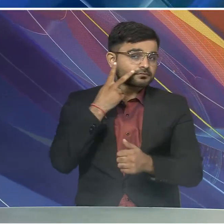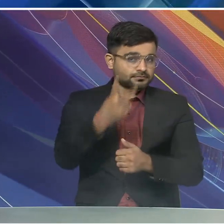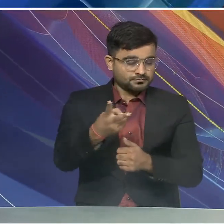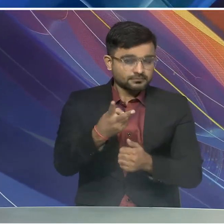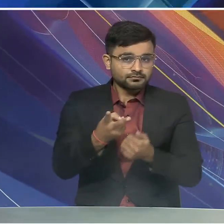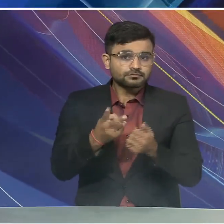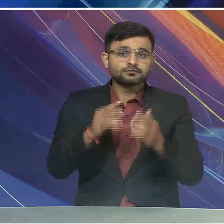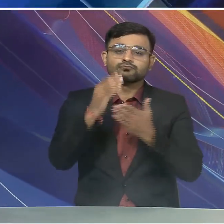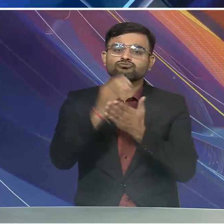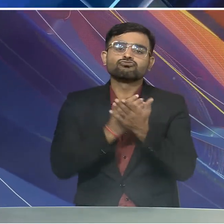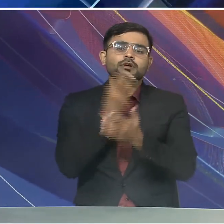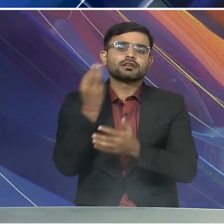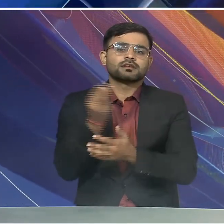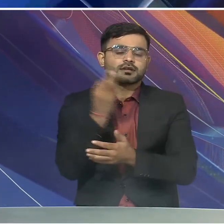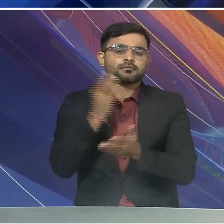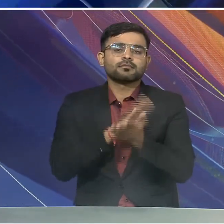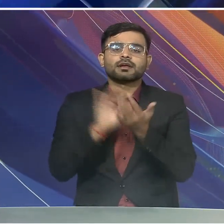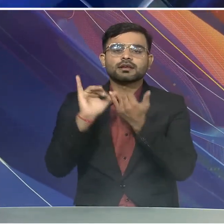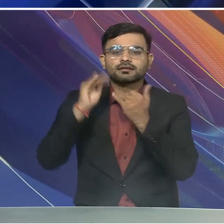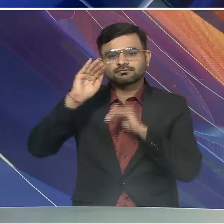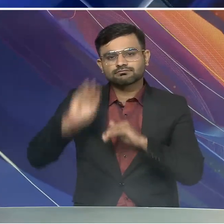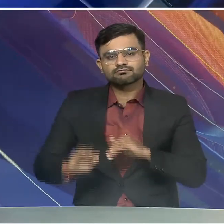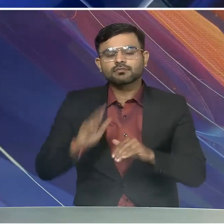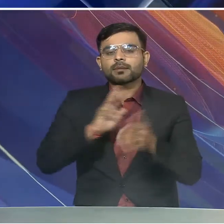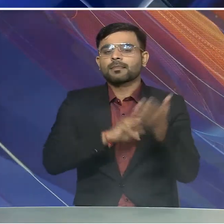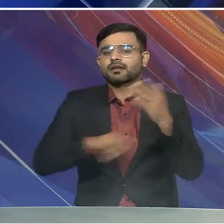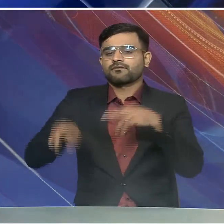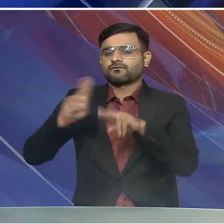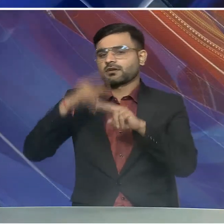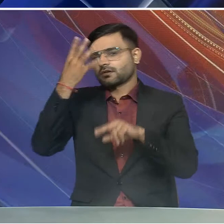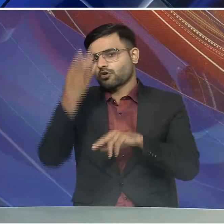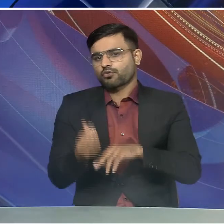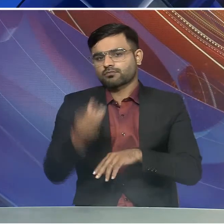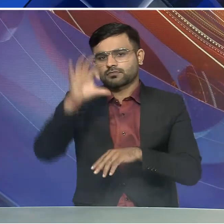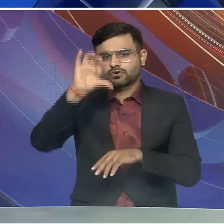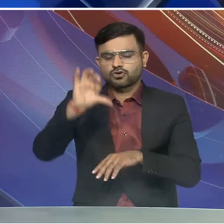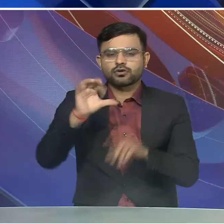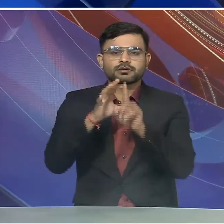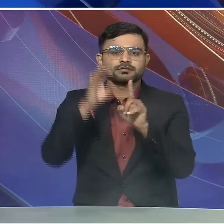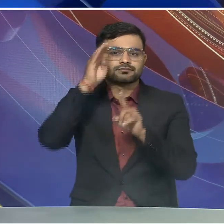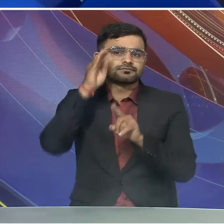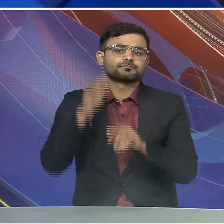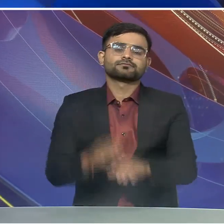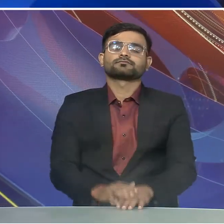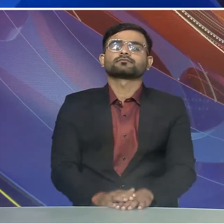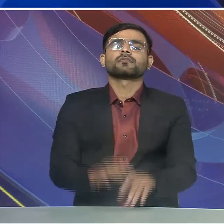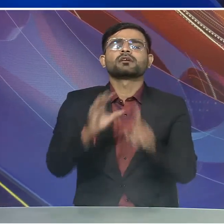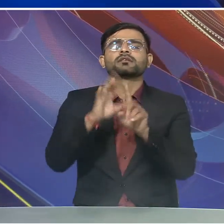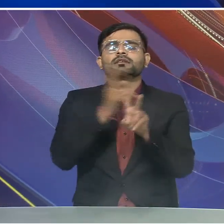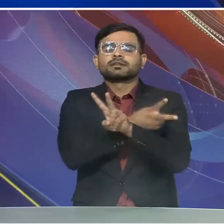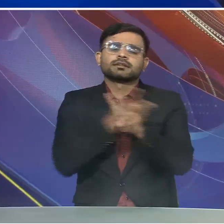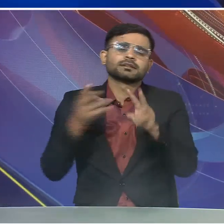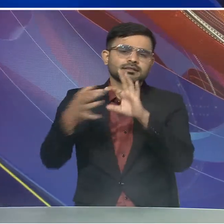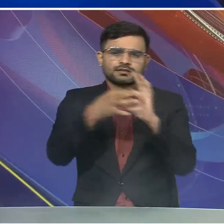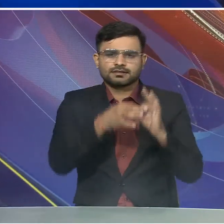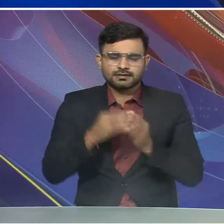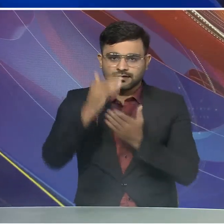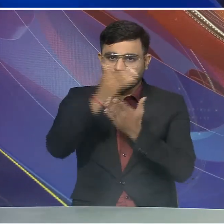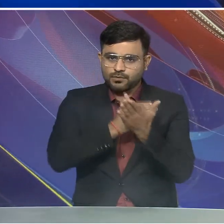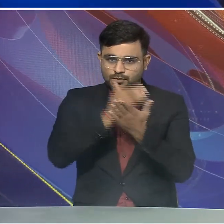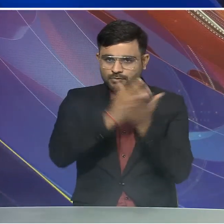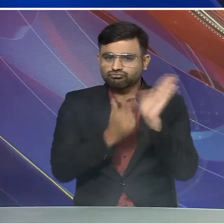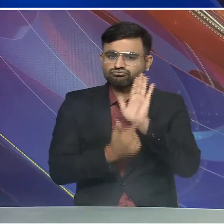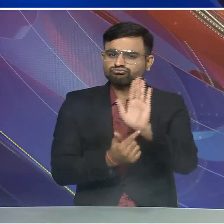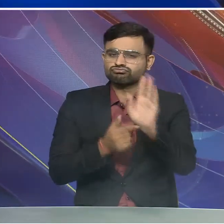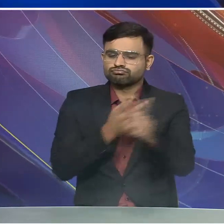धारावाहिक बालकृष्ण सोमवार से शुक्रवार रात 9:00 बजे डीडी नेशनल पर तो दूरदर्शन के विभिन्न नेटवर्क samsarit होने